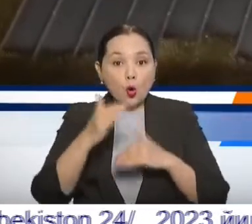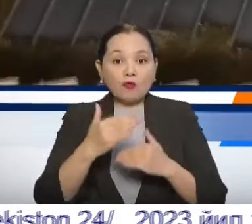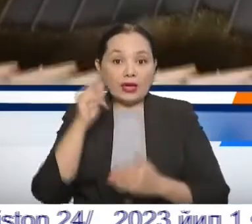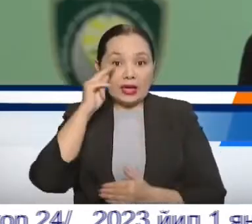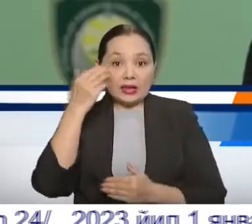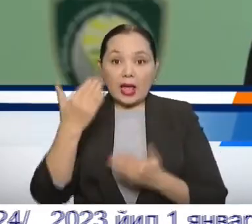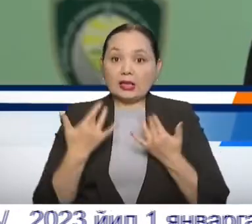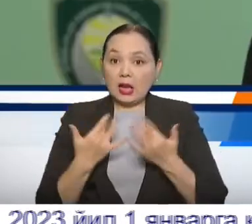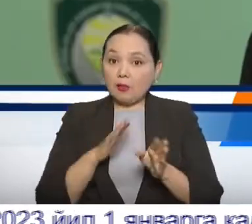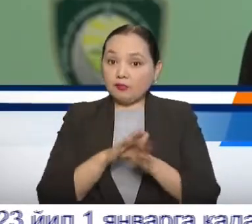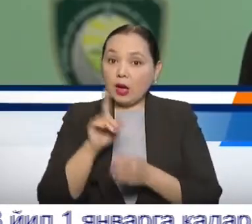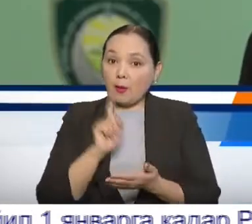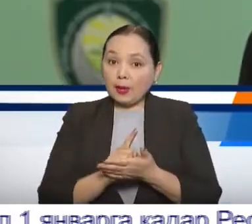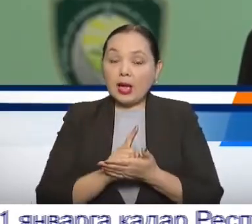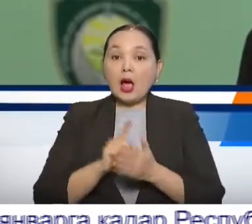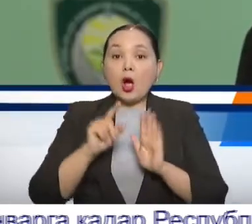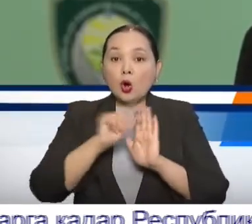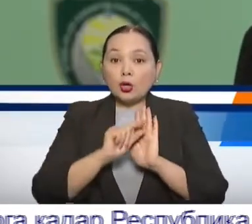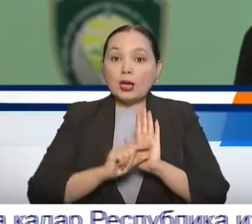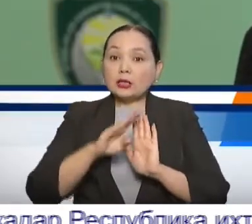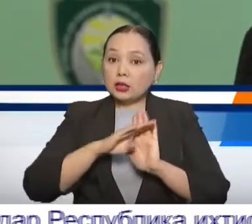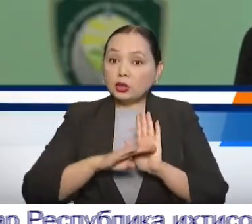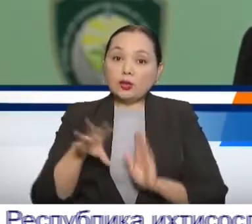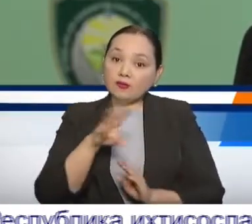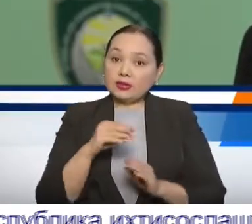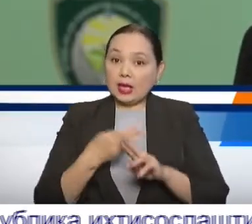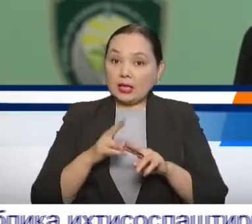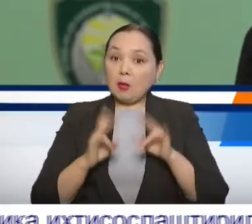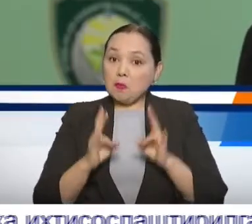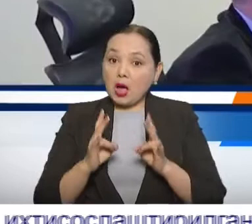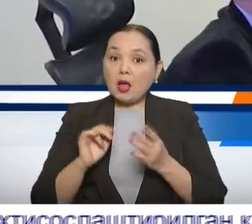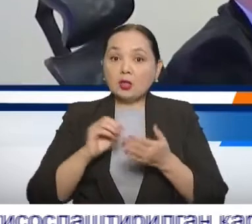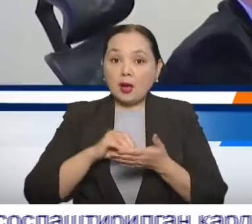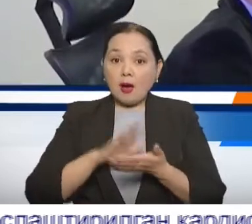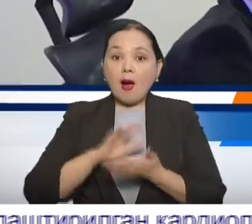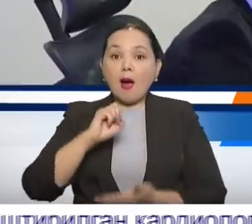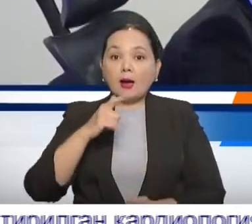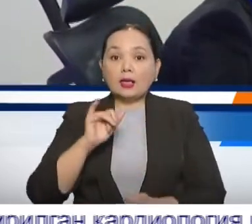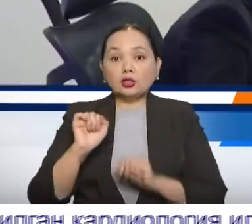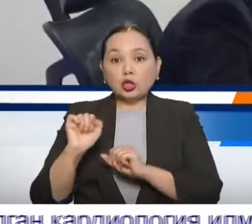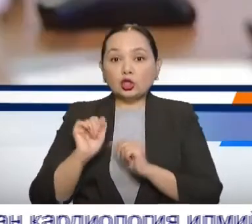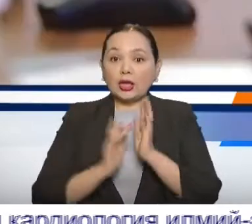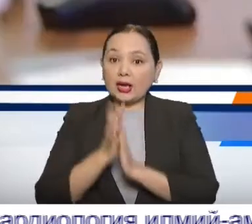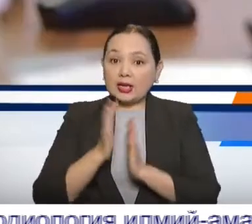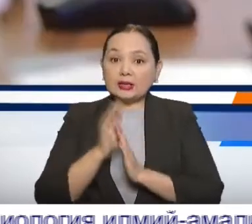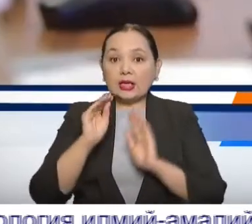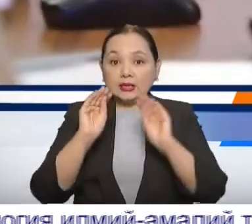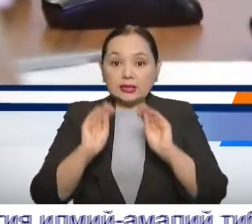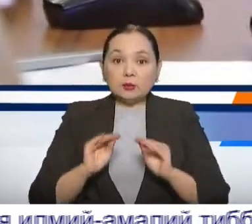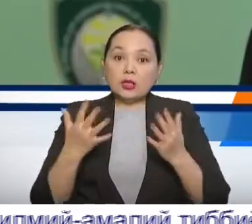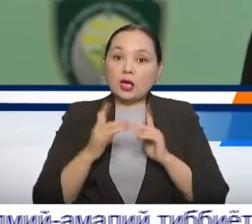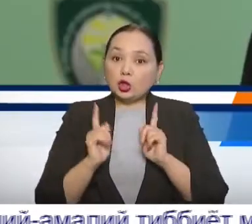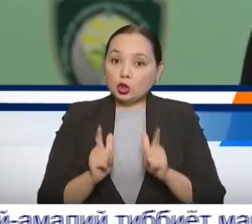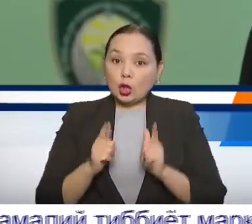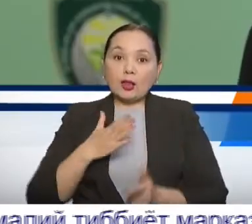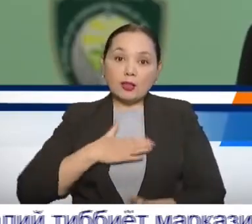Китая. Для включения в реестр экспортеров учитываются все эти параметры, после чего агентством по карантину и защите растений составляется список, который